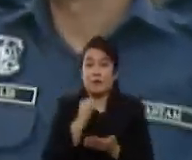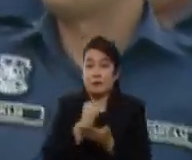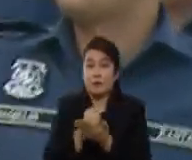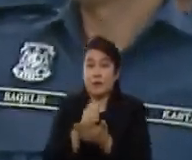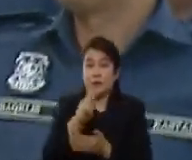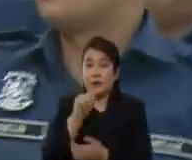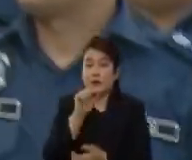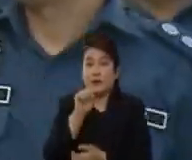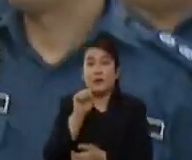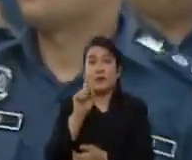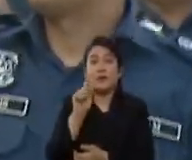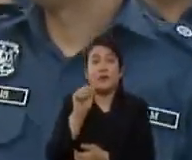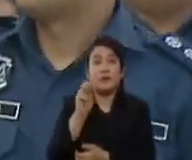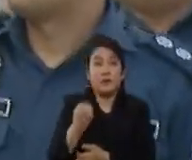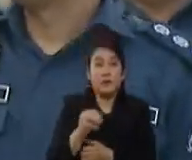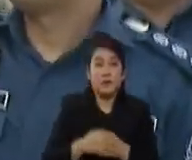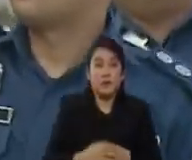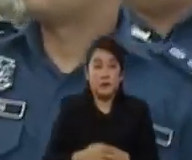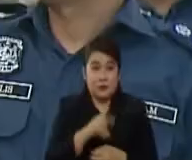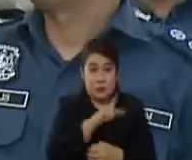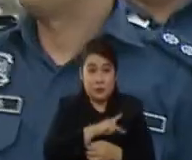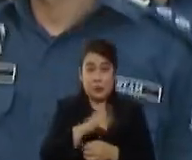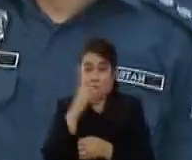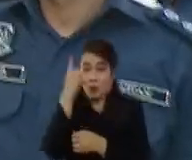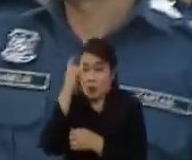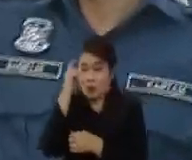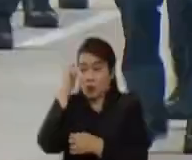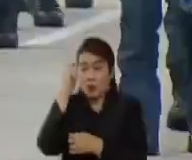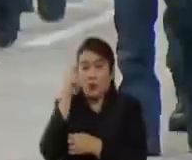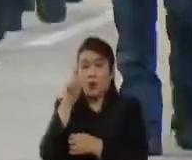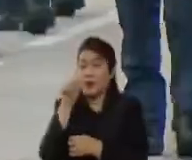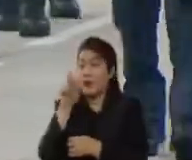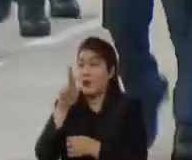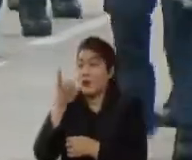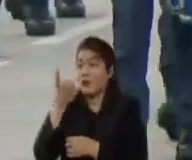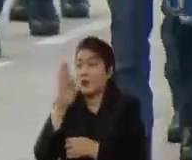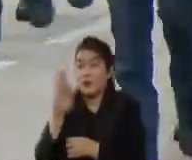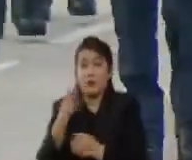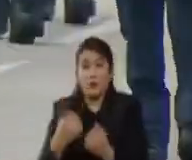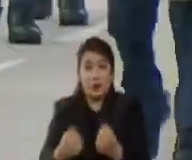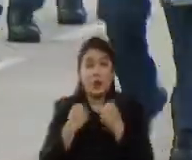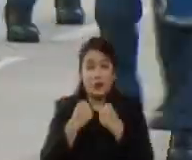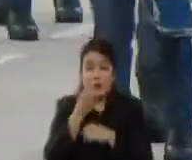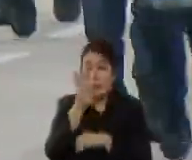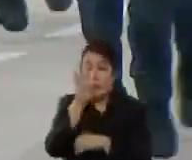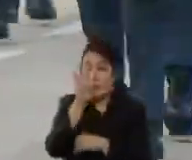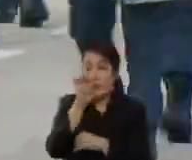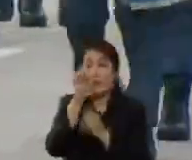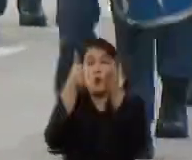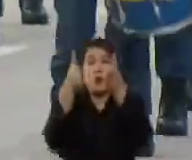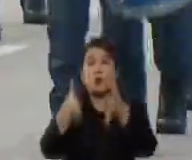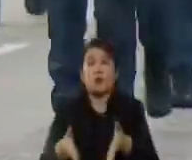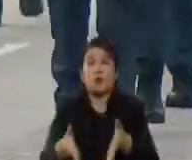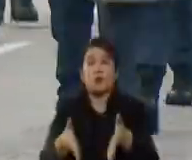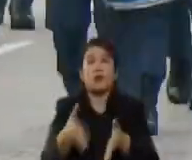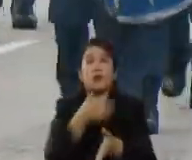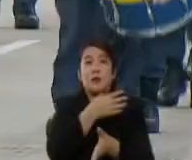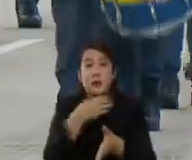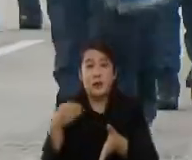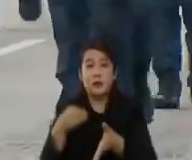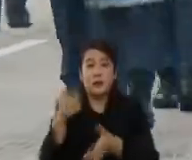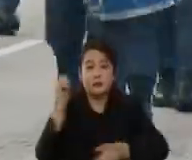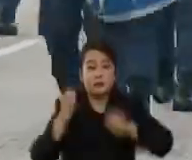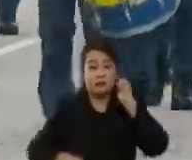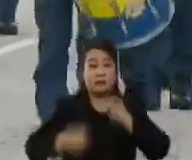penolong pengarah kastam Tuan Muhammad Arif bin Rumeli dengan kekuatan 40 anggota. Pancaragam